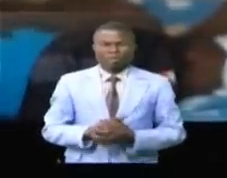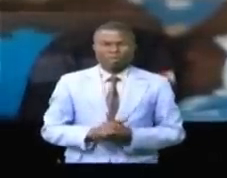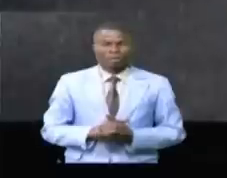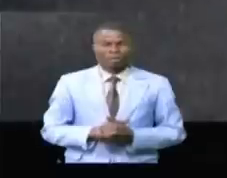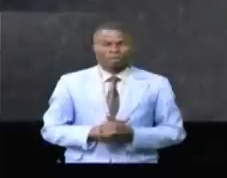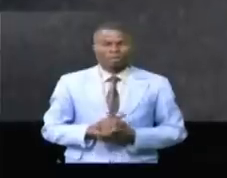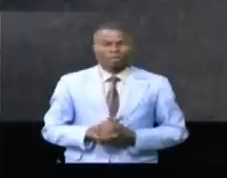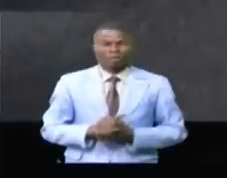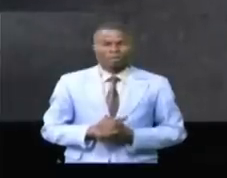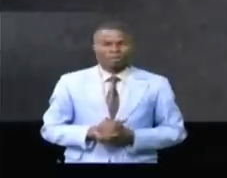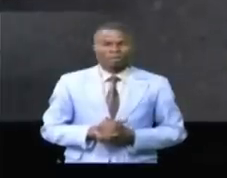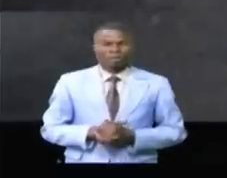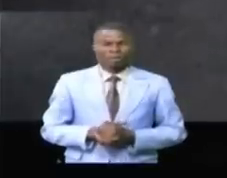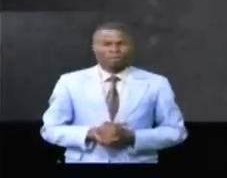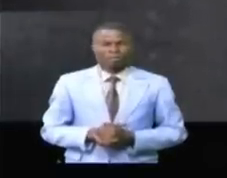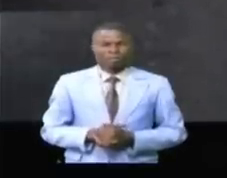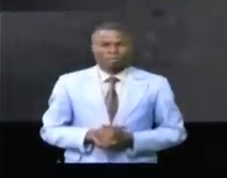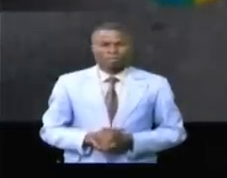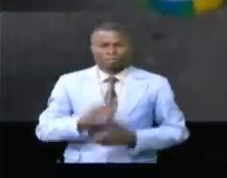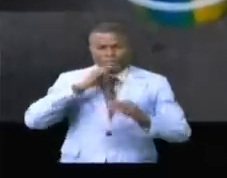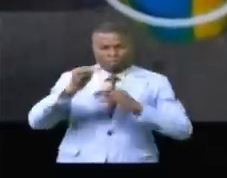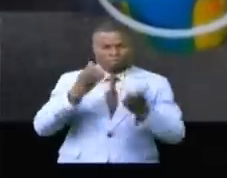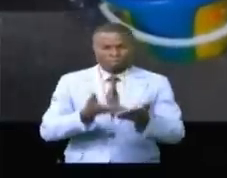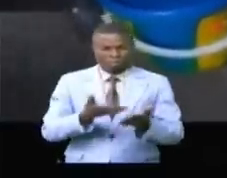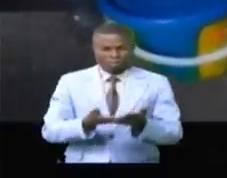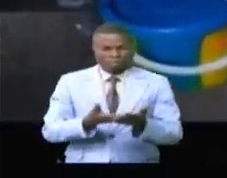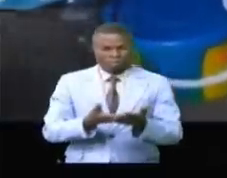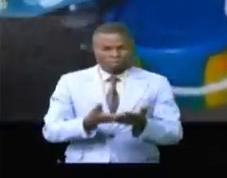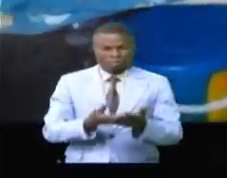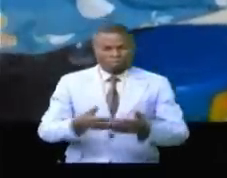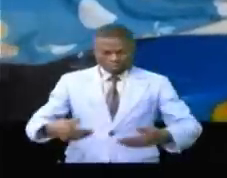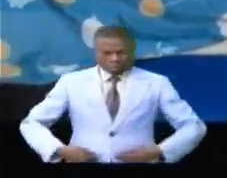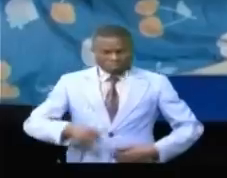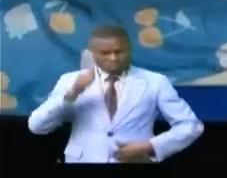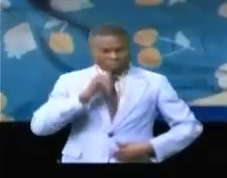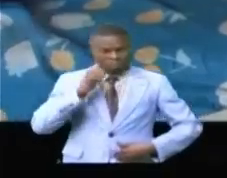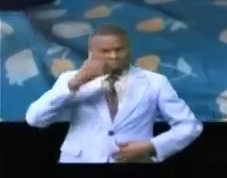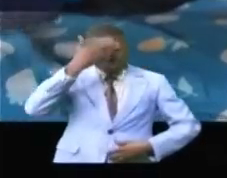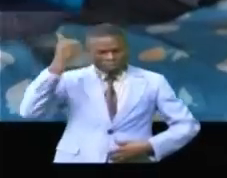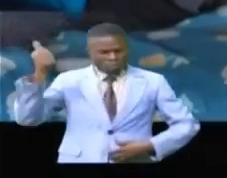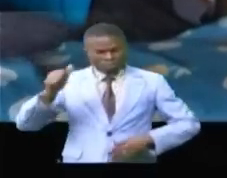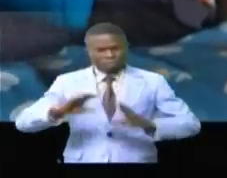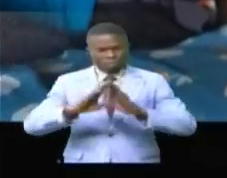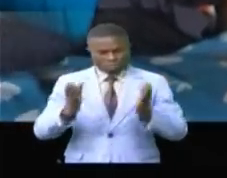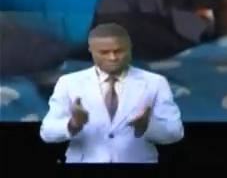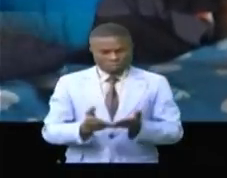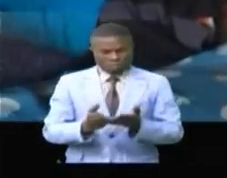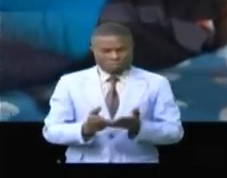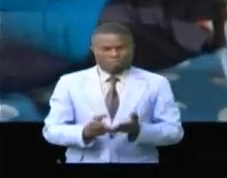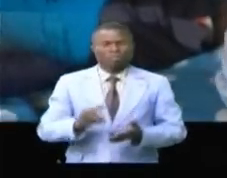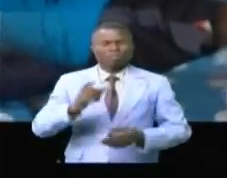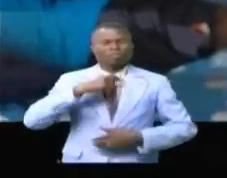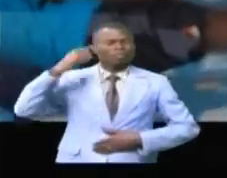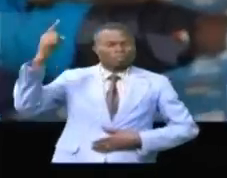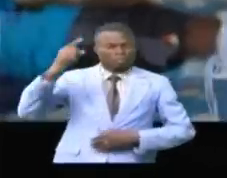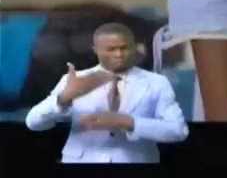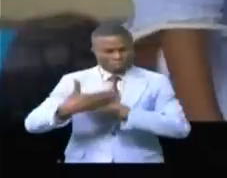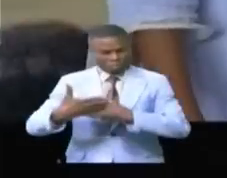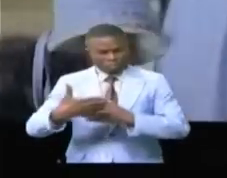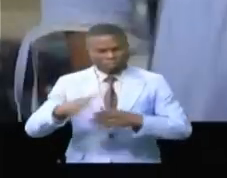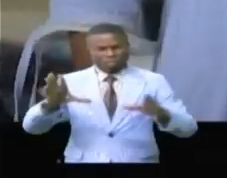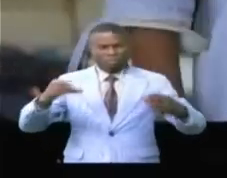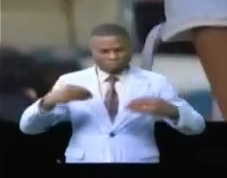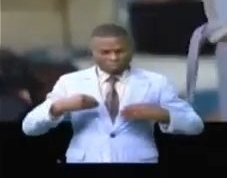m'a beaucoup aidé. Lancer son message, cette jeune fille ignore complètement que son vœu est très proche d'être